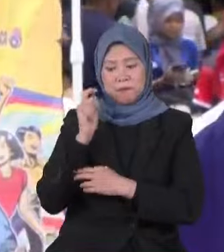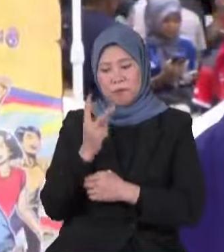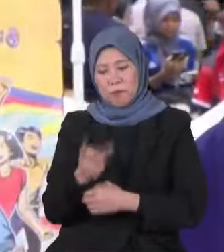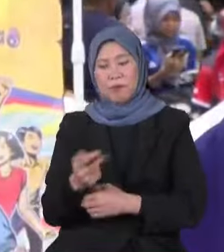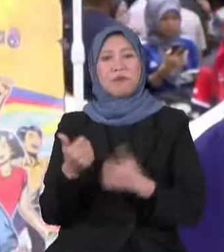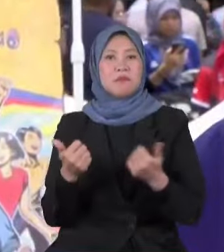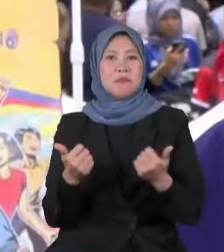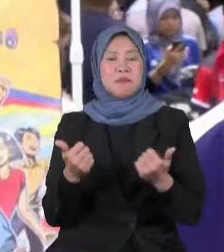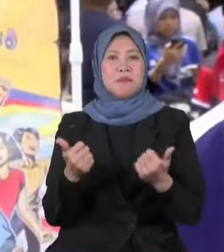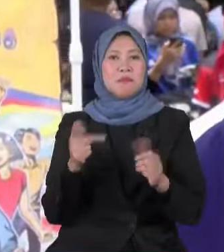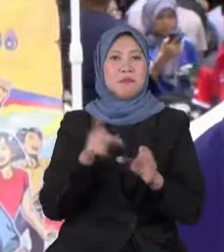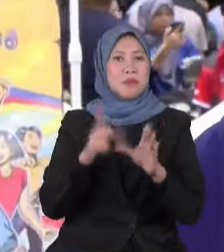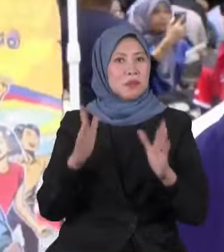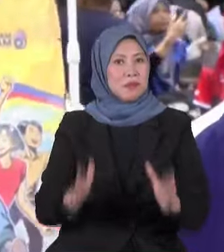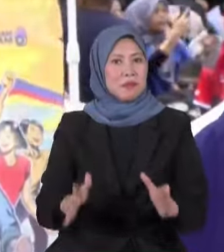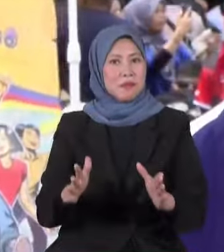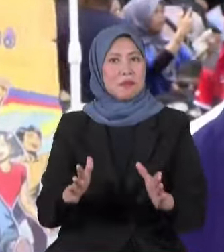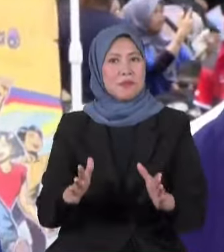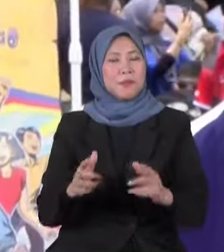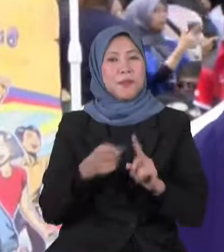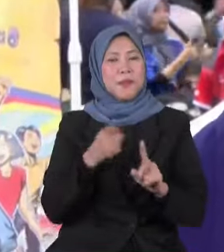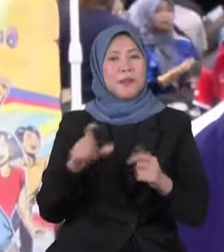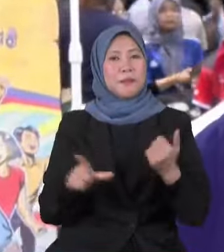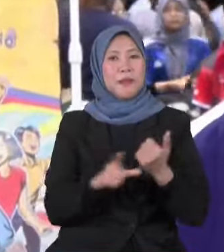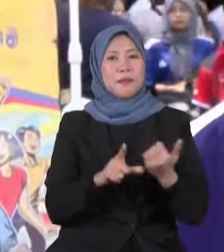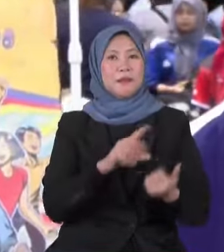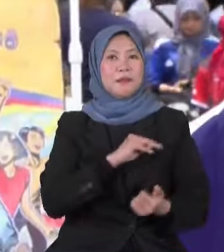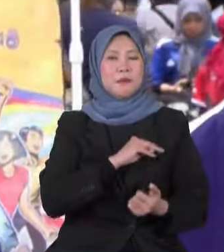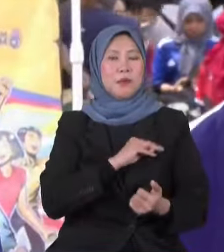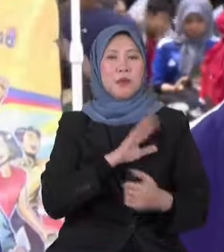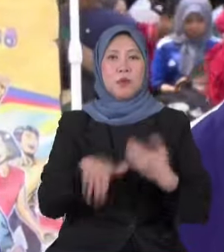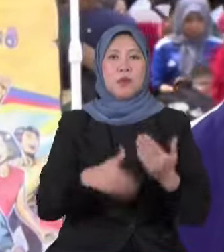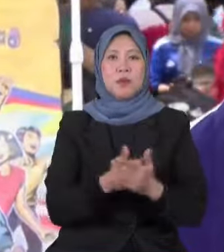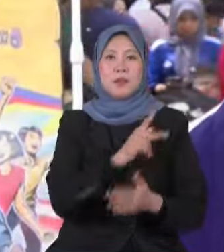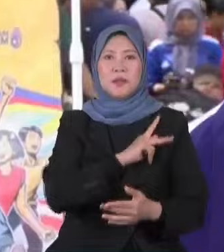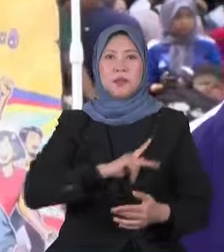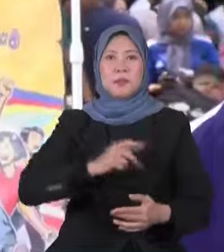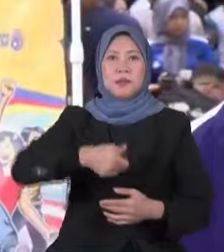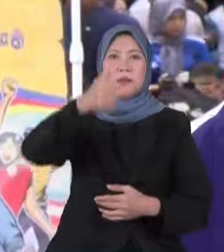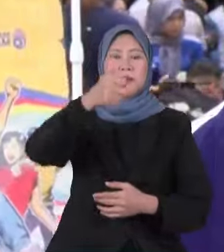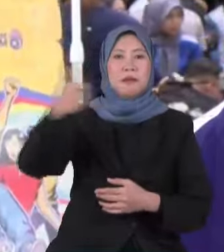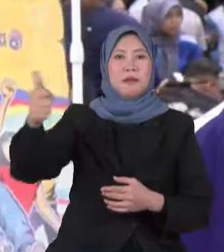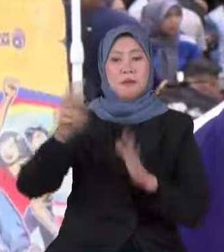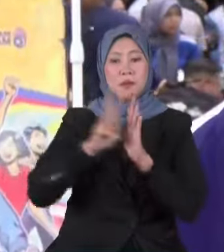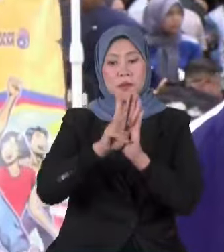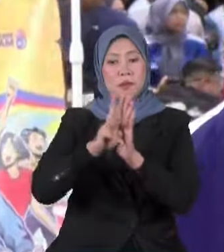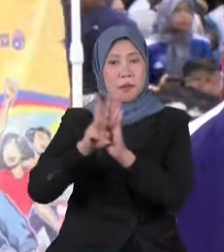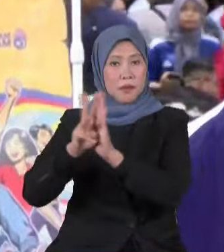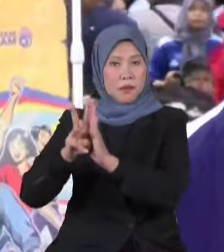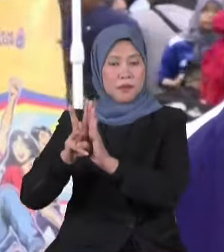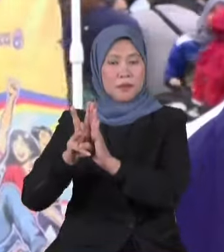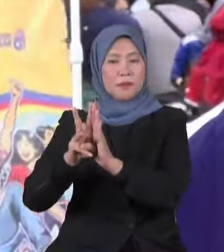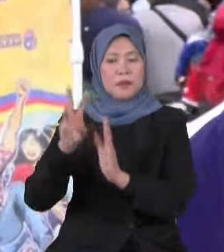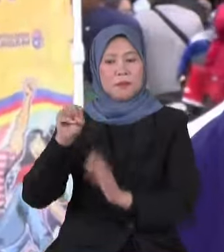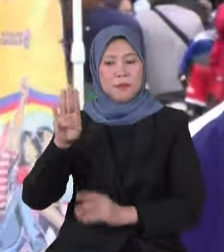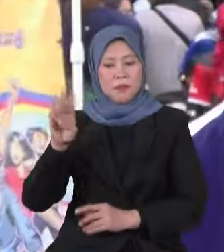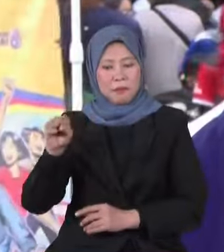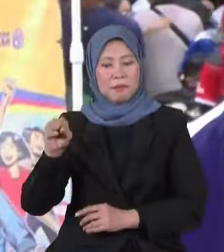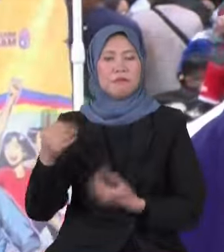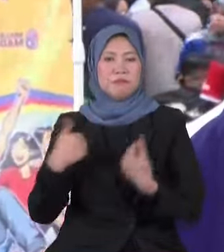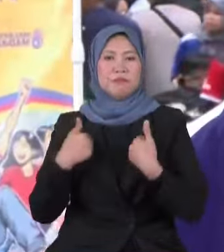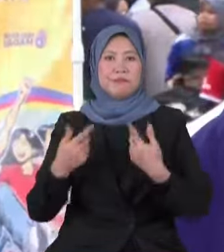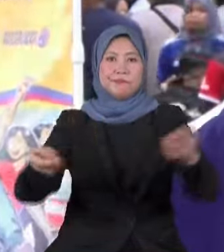dari penyertaan dan kehadiran Yang Berhormat Timbalan Menteri, Ketua Pengarah dan wakil-wakil badan gabungan MBM terus serta dalam program